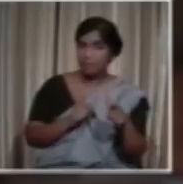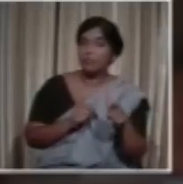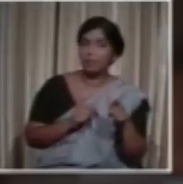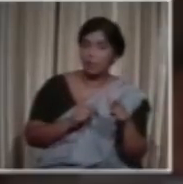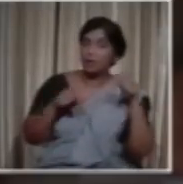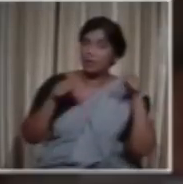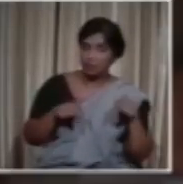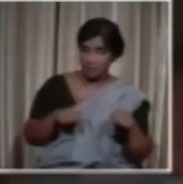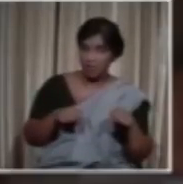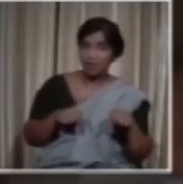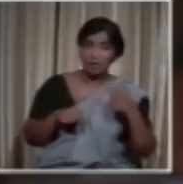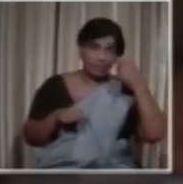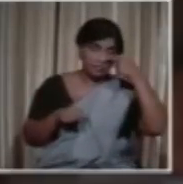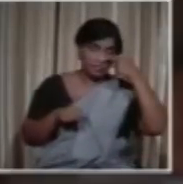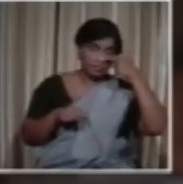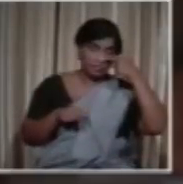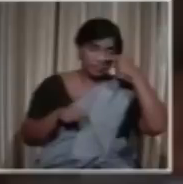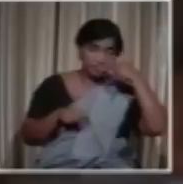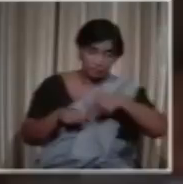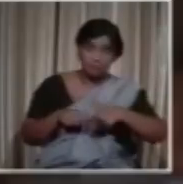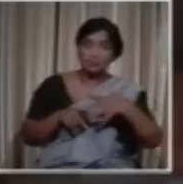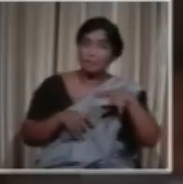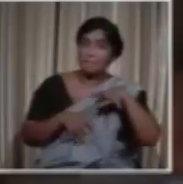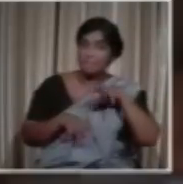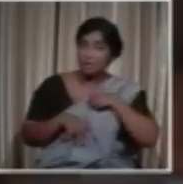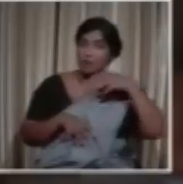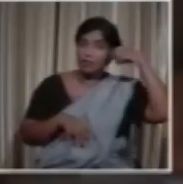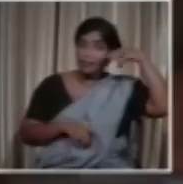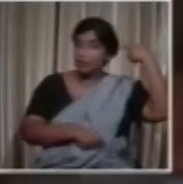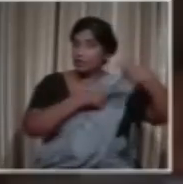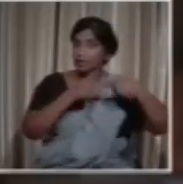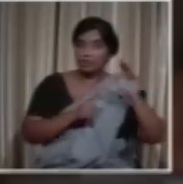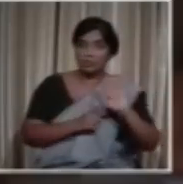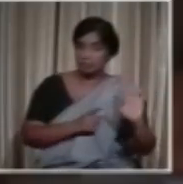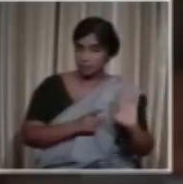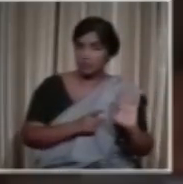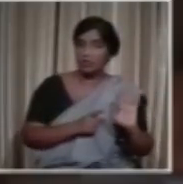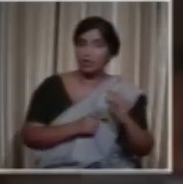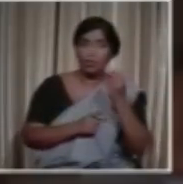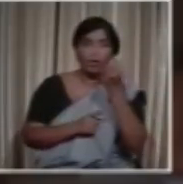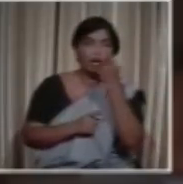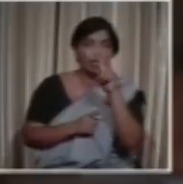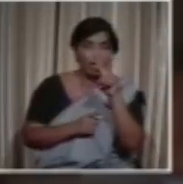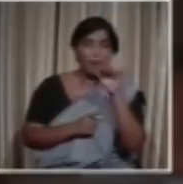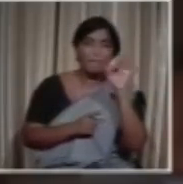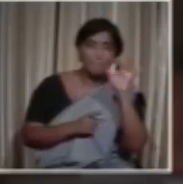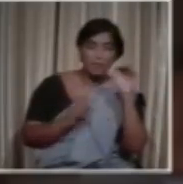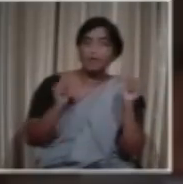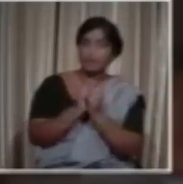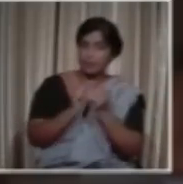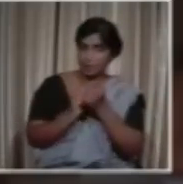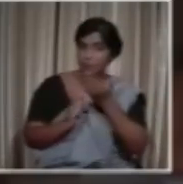අද ඉන්ධන මගින් පාවිච්චි කරන විදුලි බලය වෙනුවට රුපියල් 12න් 15න් කරගන්නට